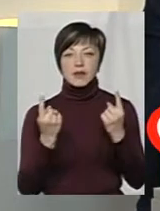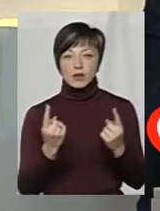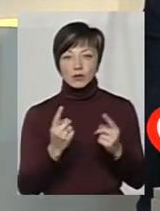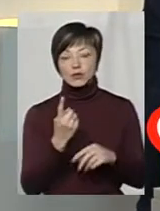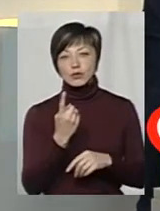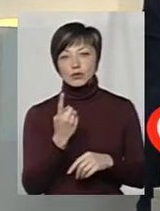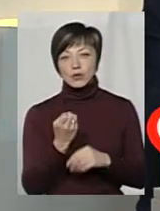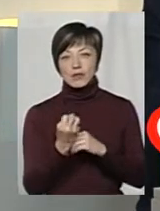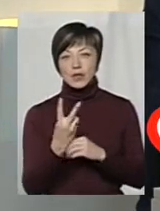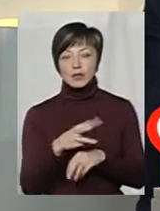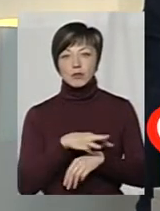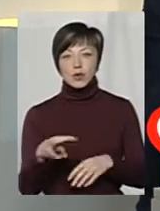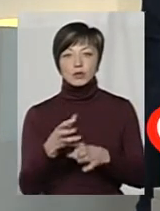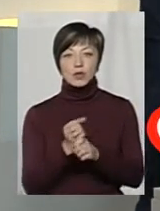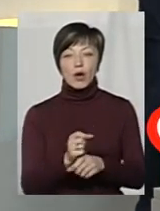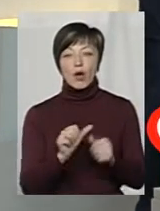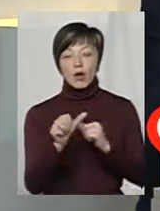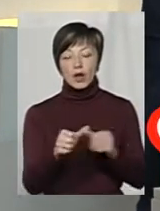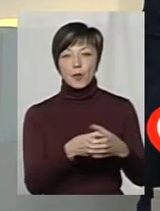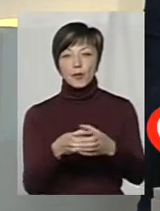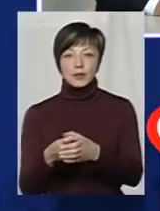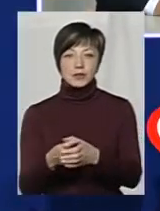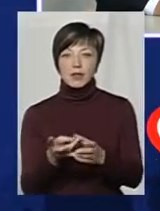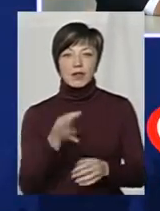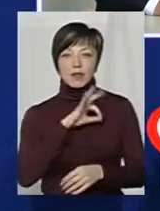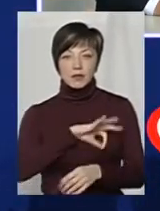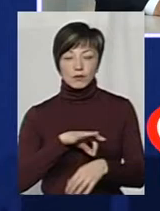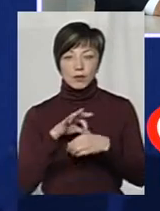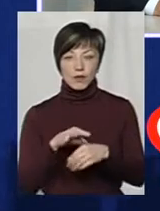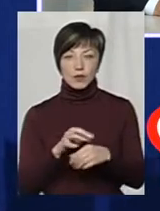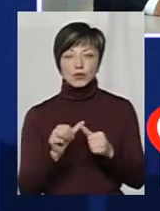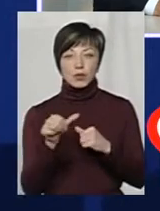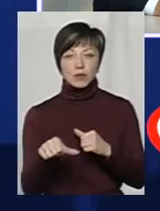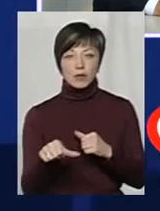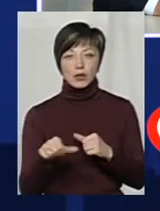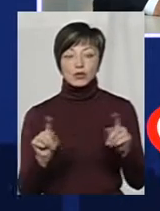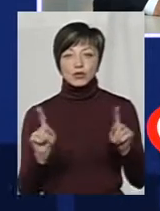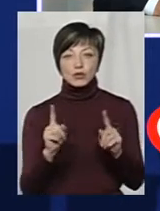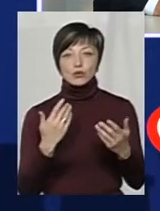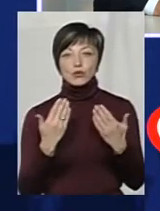112 мільйонів скоротили. Але окремі громади, ну, не зовсім ефективно її провели. Зокрема, що